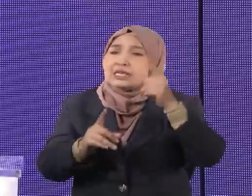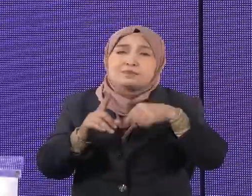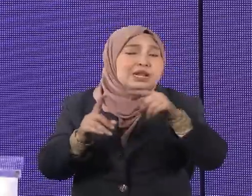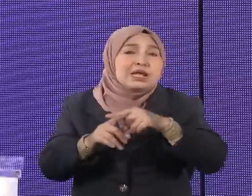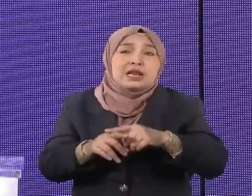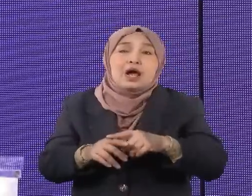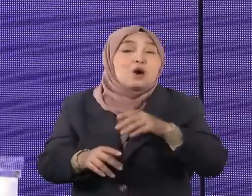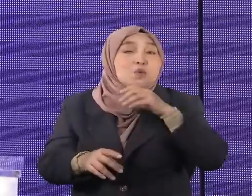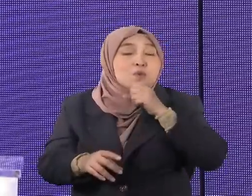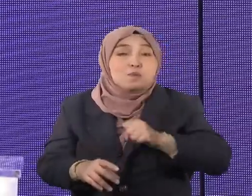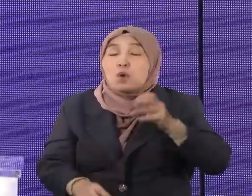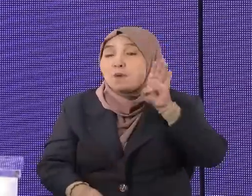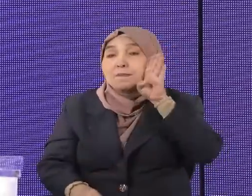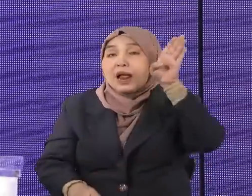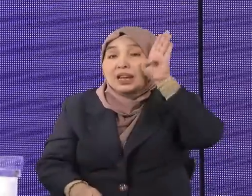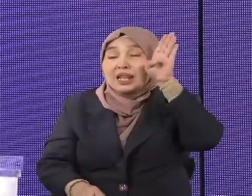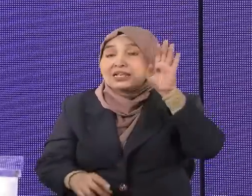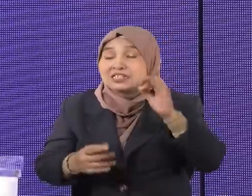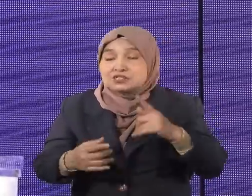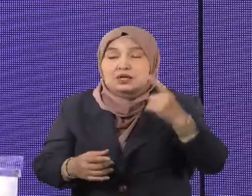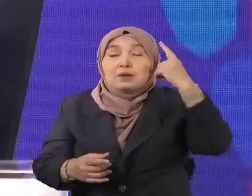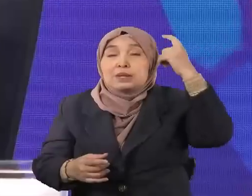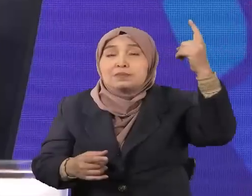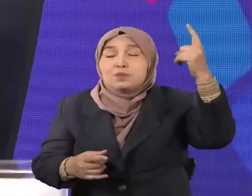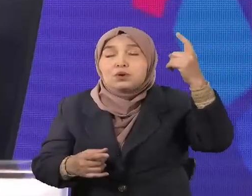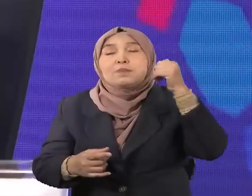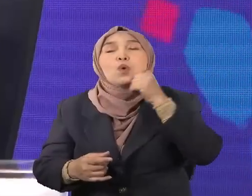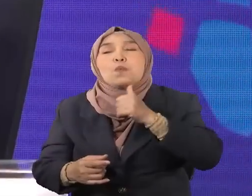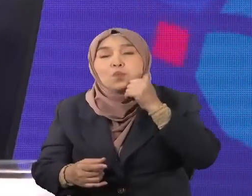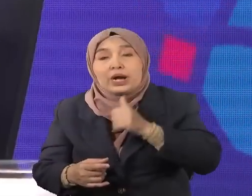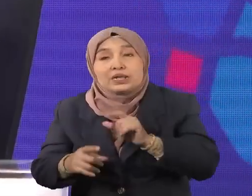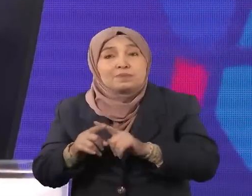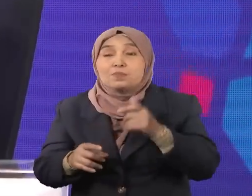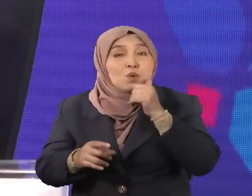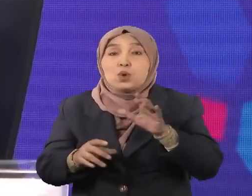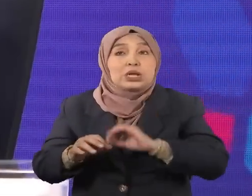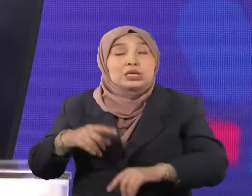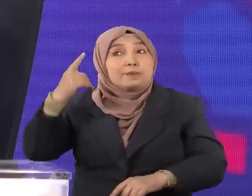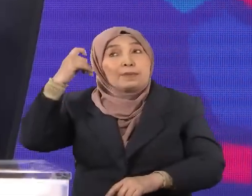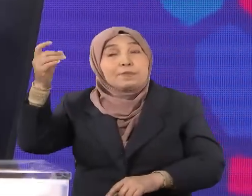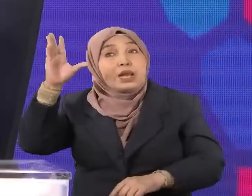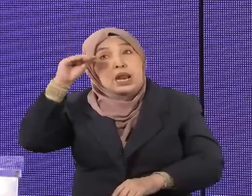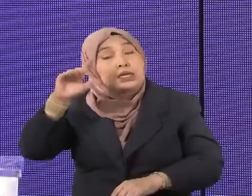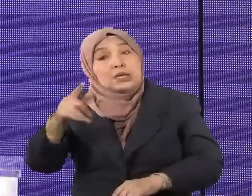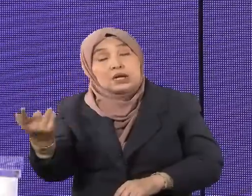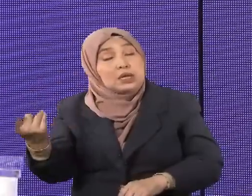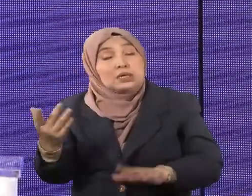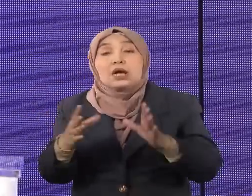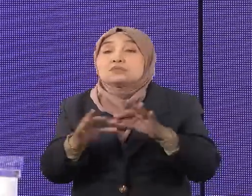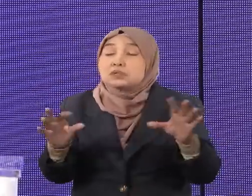umur baligh saja, dia kalau dia bermimpi pun perempuan. Kan? Tapi perempuan tak ada pula nak memimpi lelaki ke apa sebagainya. Nak